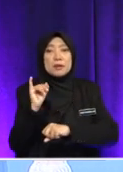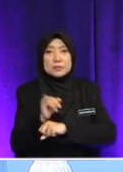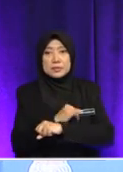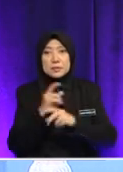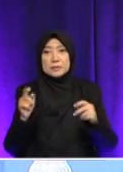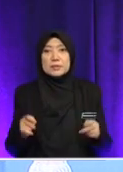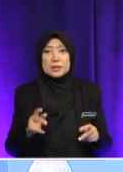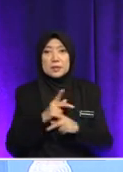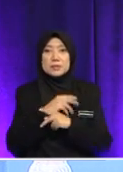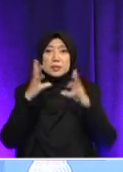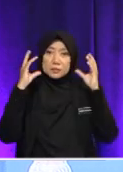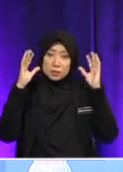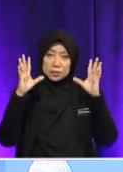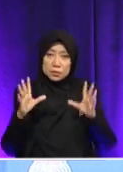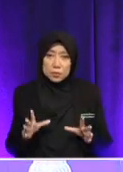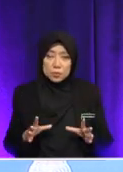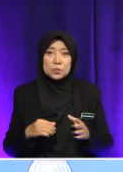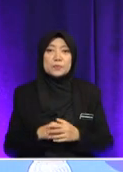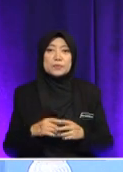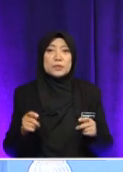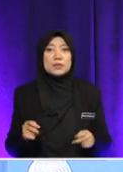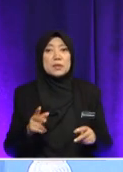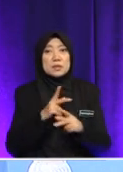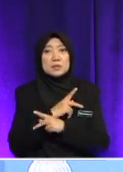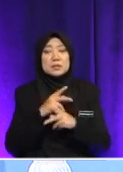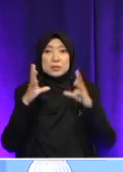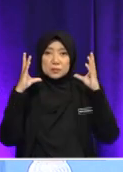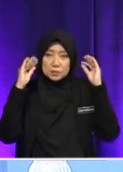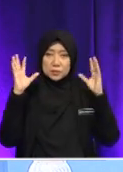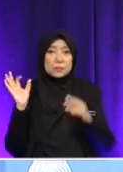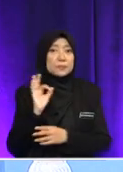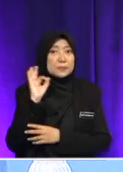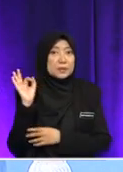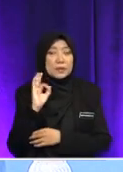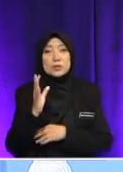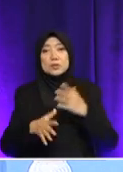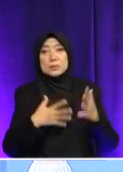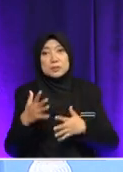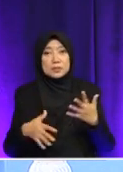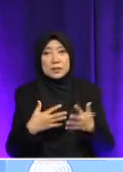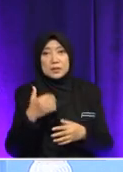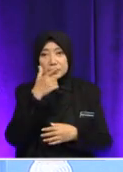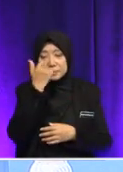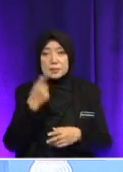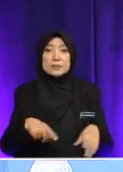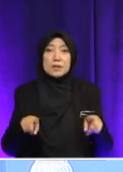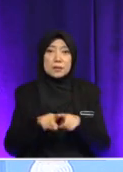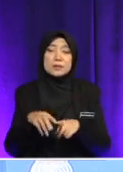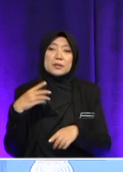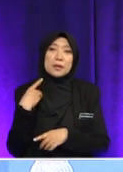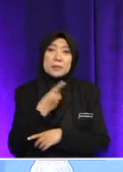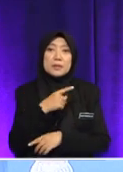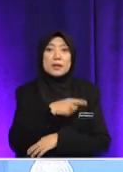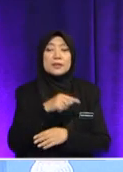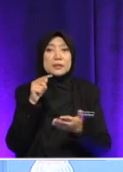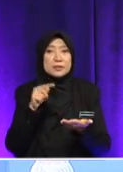Cikgu tak lupa ini ucapkan terima kasih kepada kita yaitu farizila atas kesedihan bersama dengan kami untuk hari